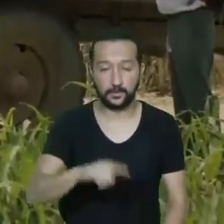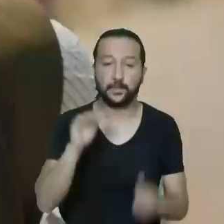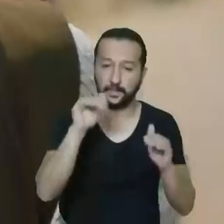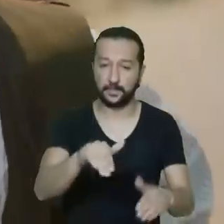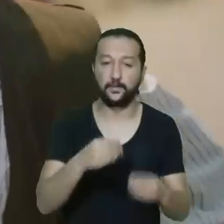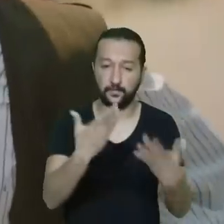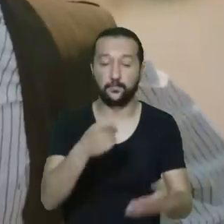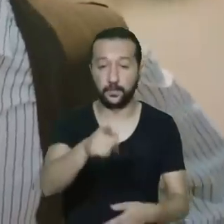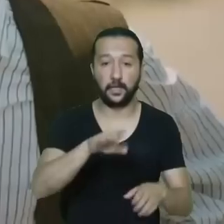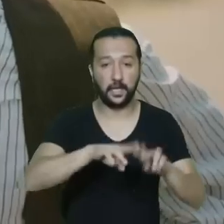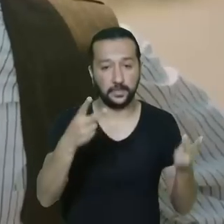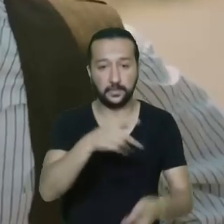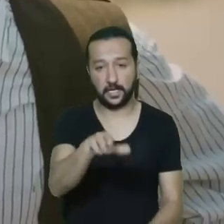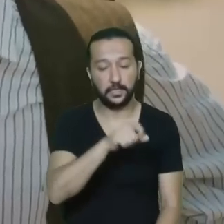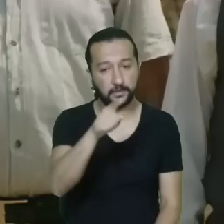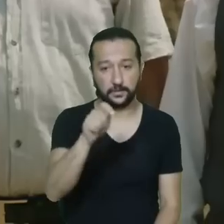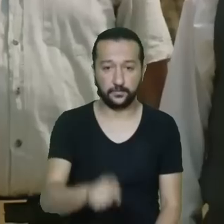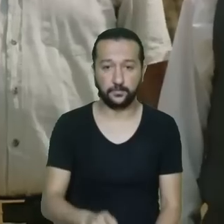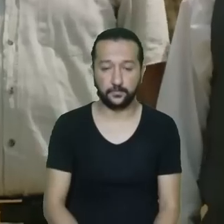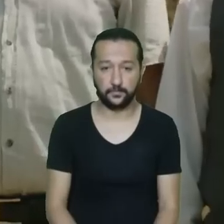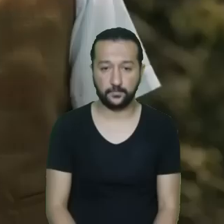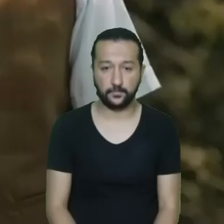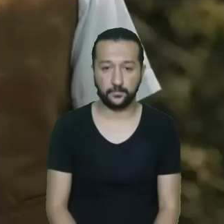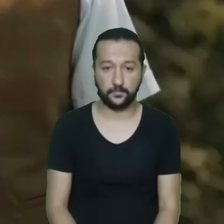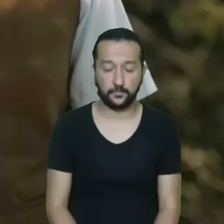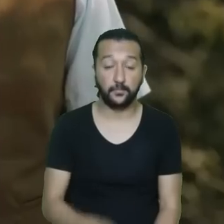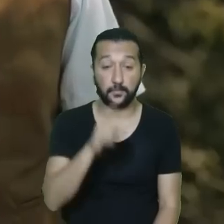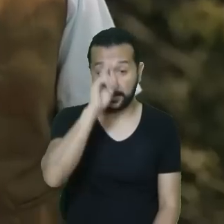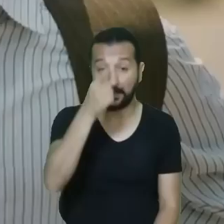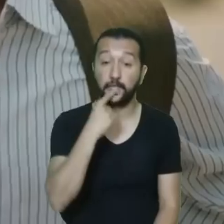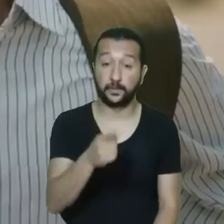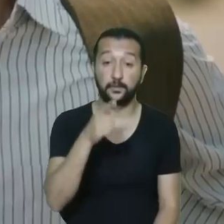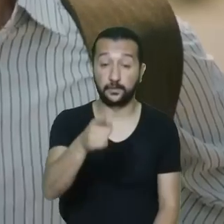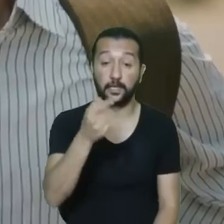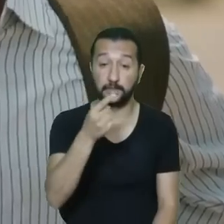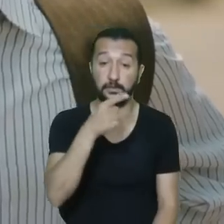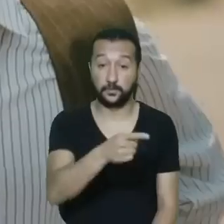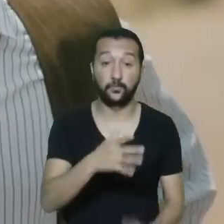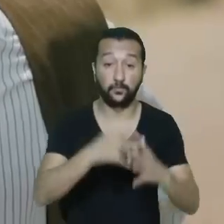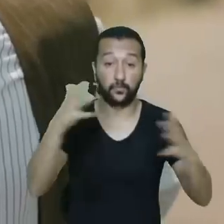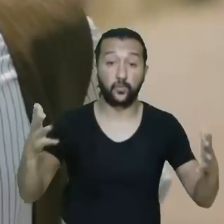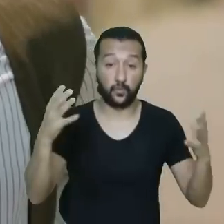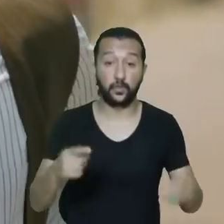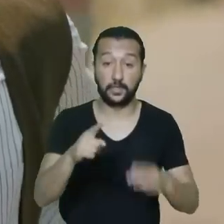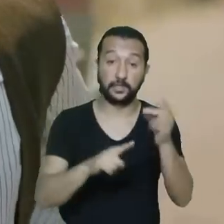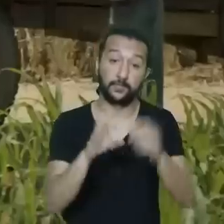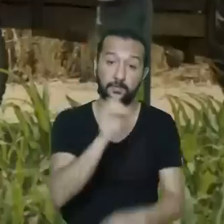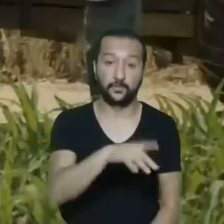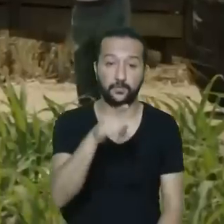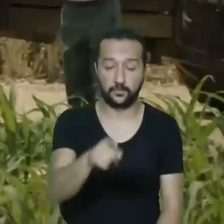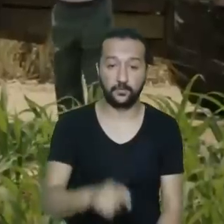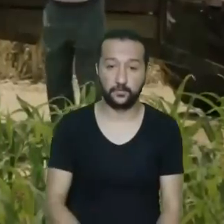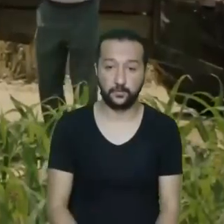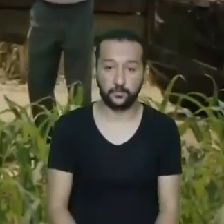getirdim. Açın kapağı da birer bidon alıp bakın hadi. Yalnız azıcık kocaman olan İsmail.